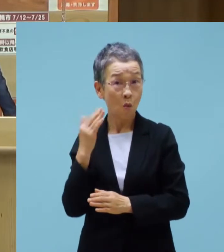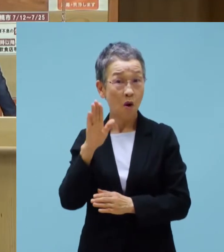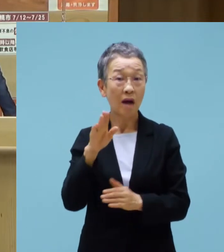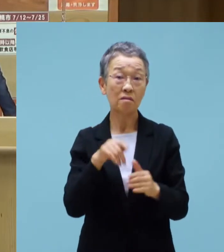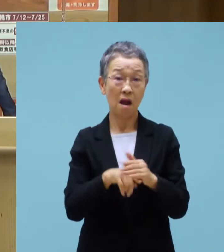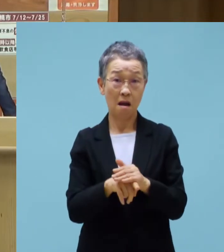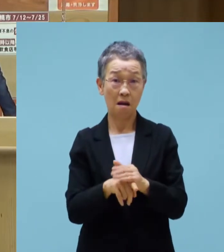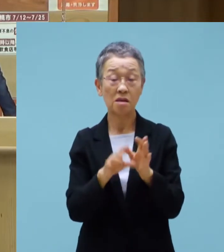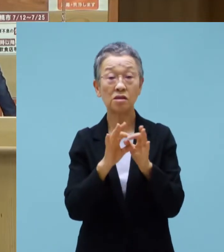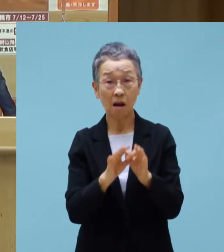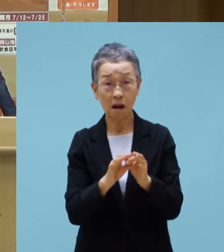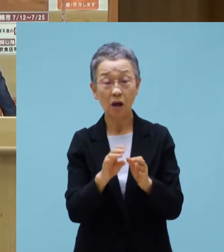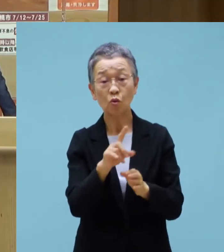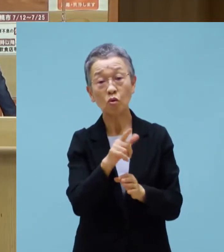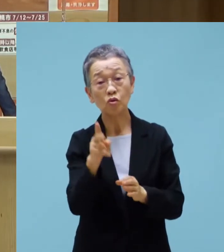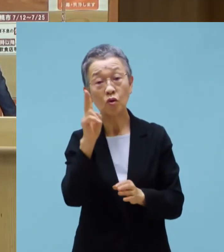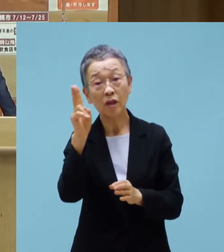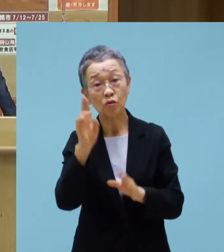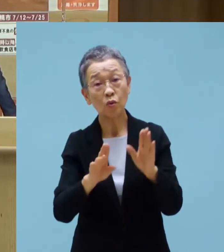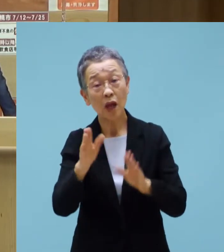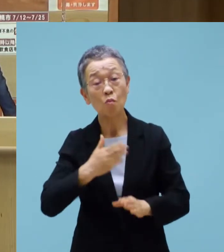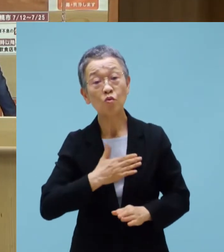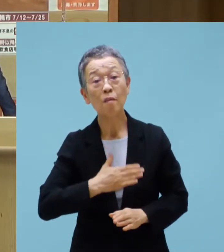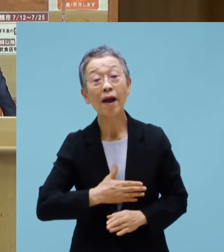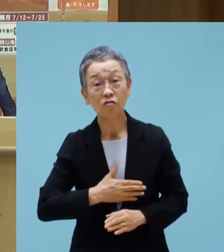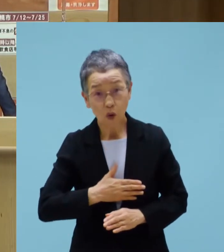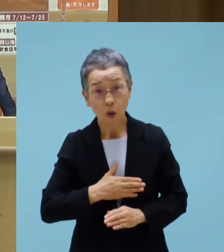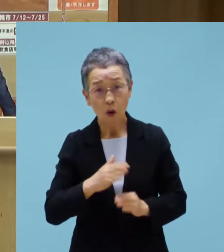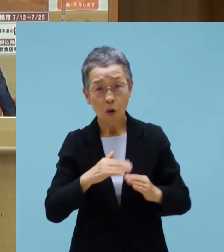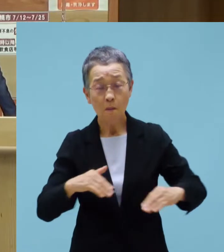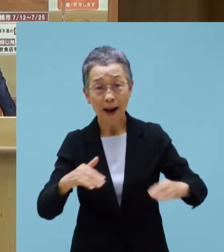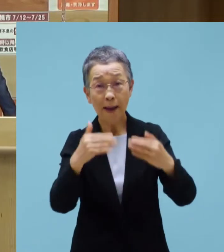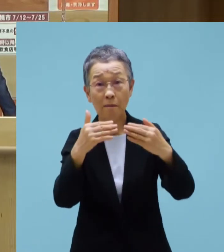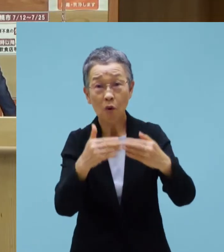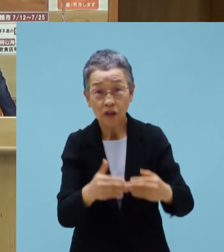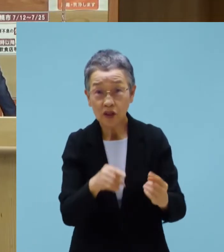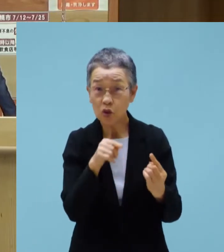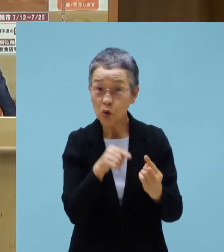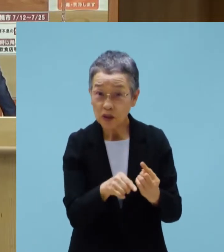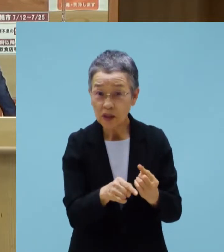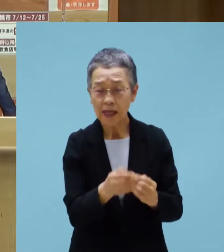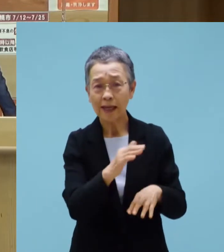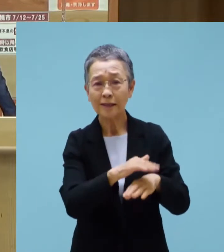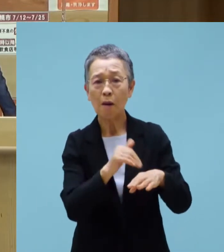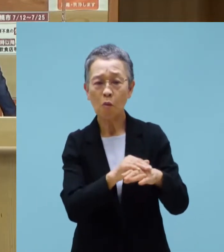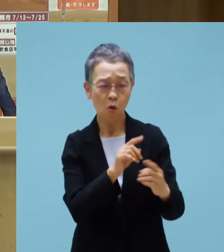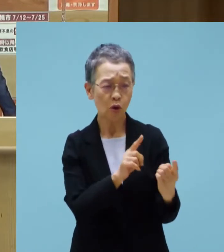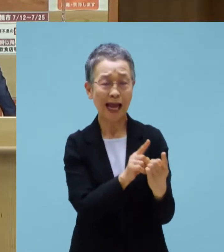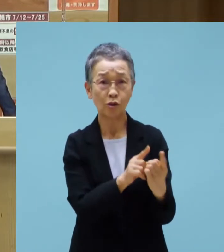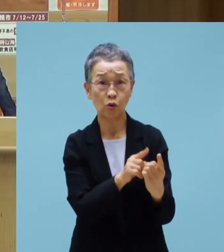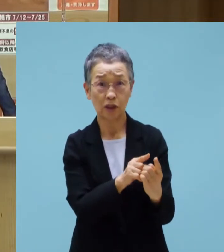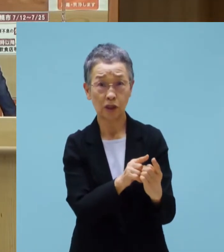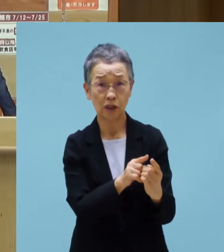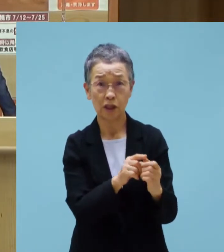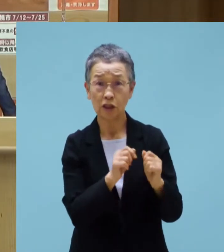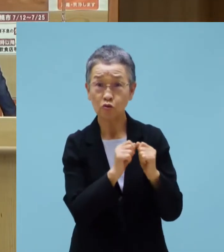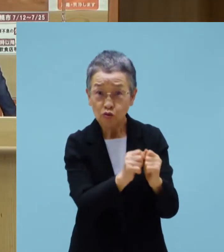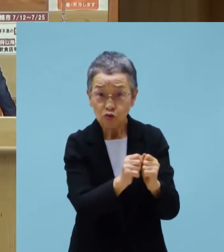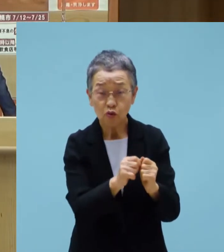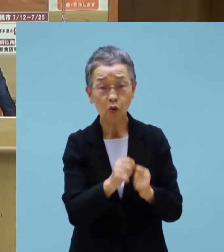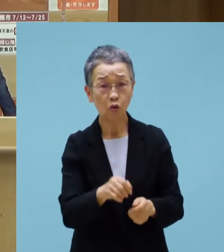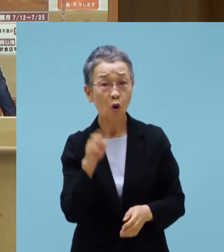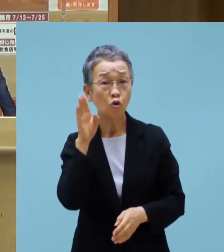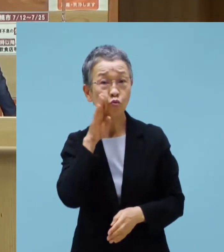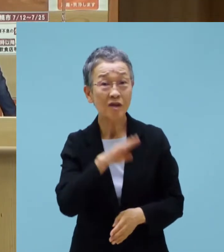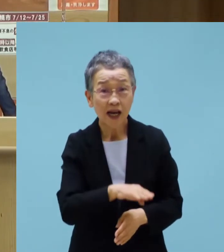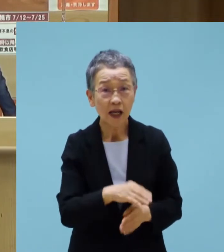そういったことも踏まえると、まん延防止等重点措置、札幌を対象にですね、これは機動的に要請を